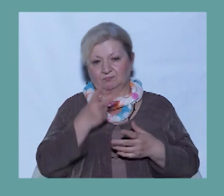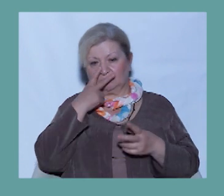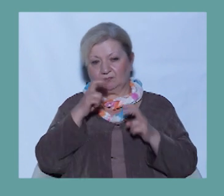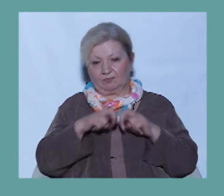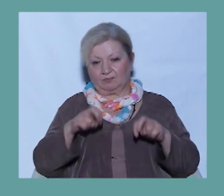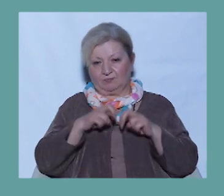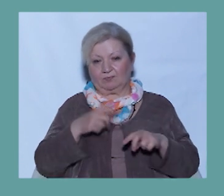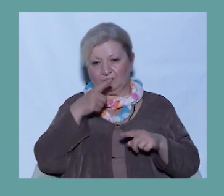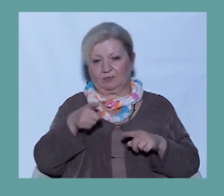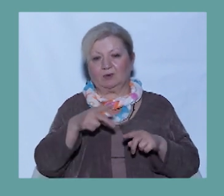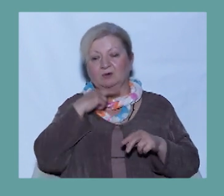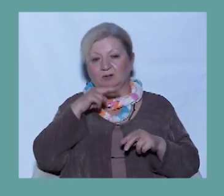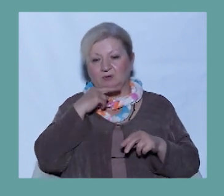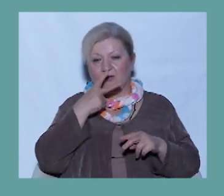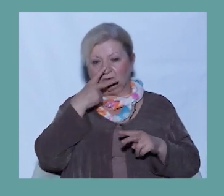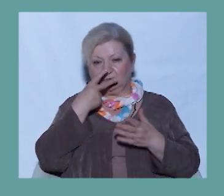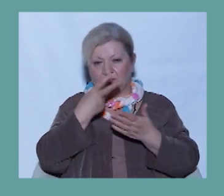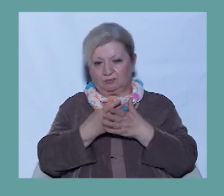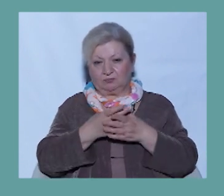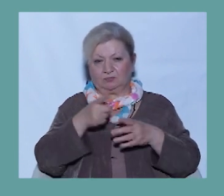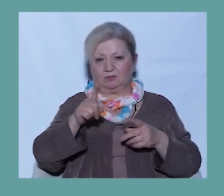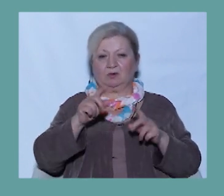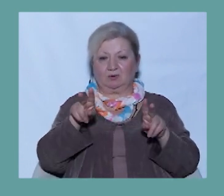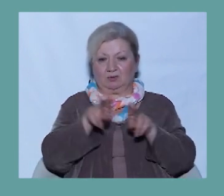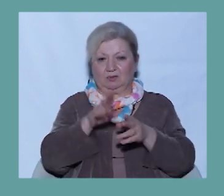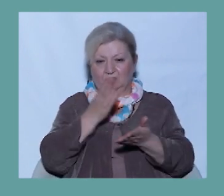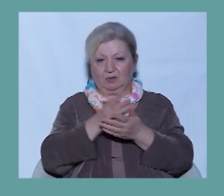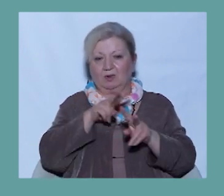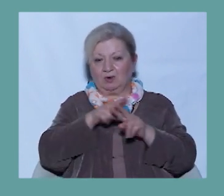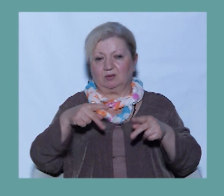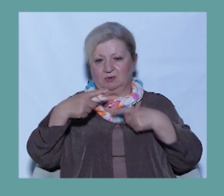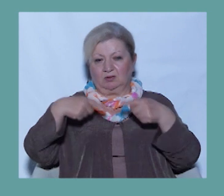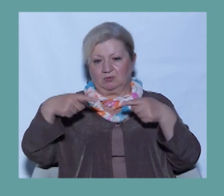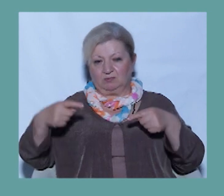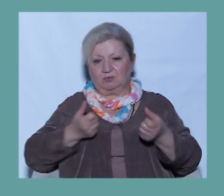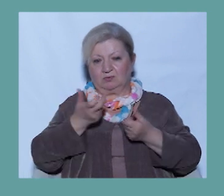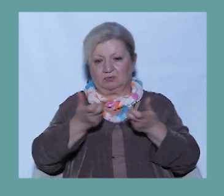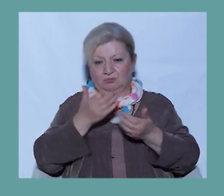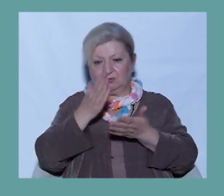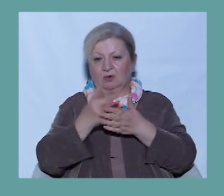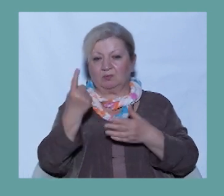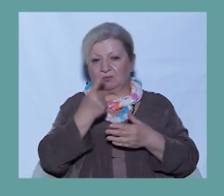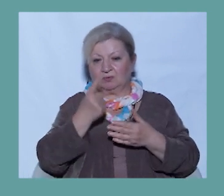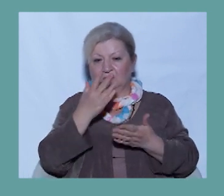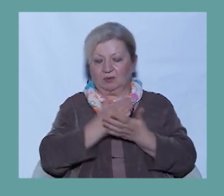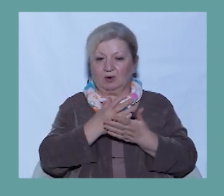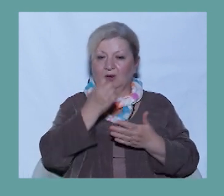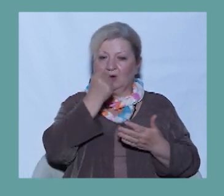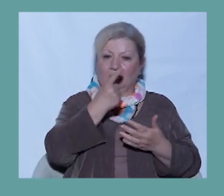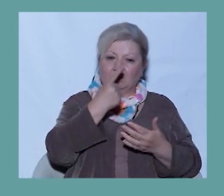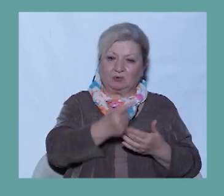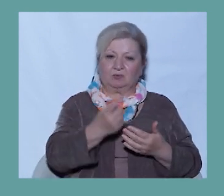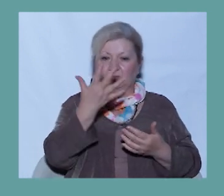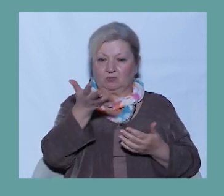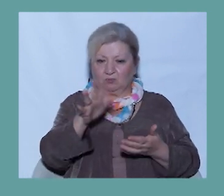ინტერფეისს და გავერკვიოთ მასში. დავაკვირდეთ, აი აქ გვაქვს ერთნაირი ხვიათა რაოდენობა. პირველი, აი ნახეთ,